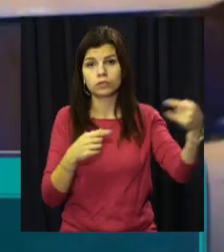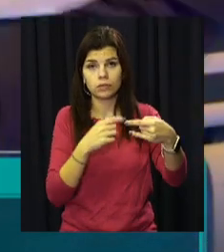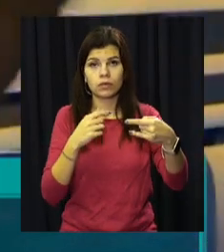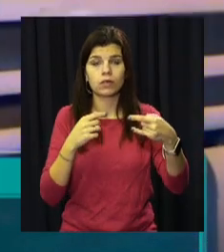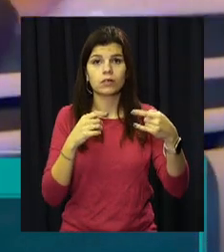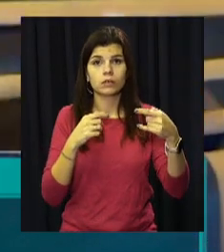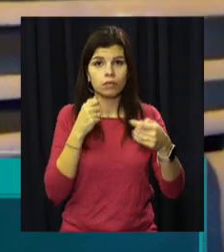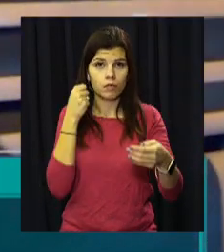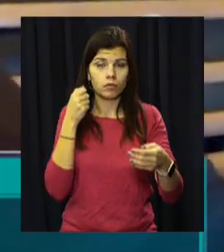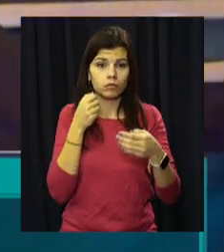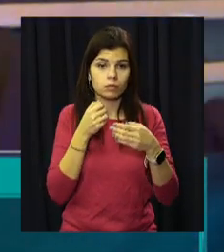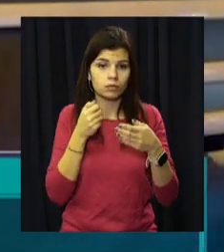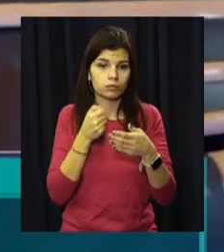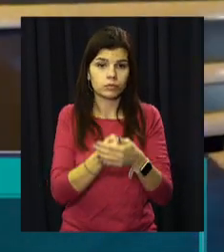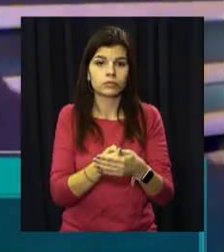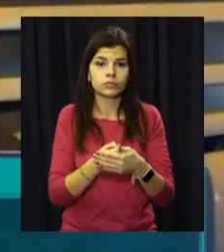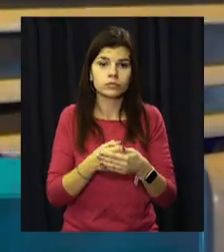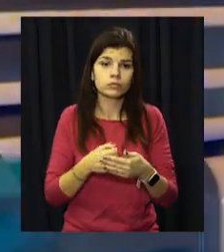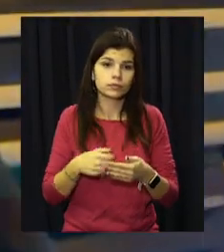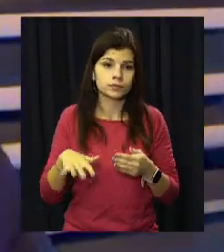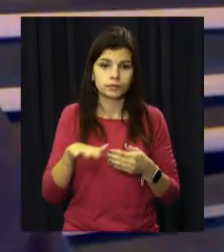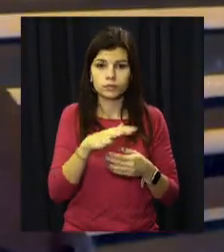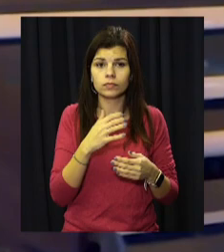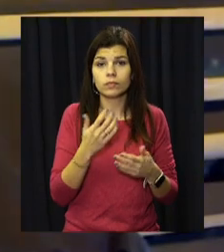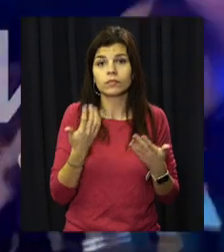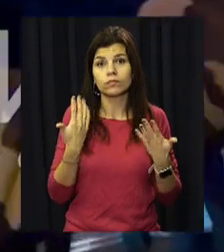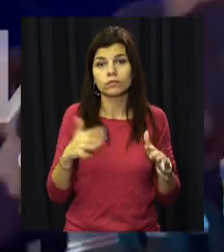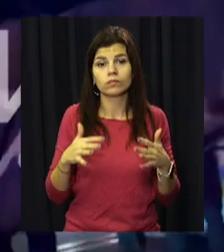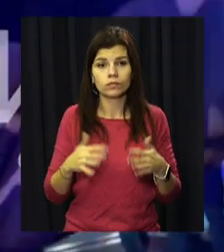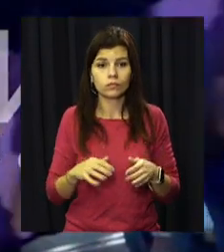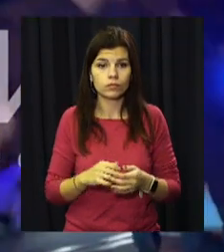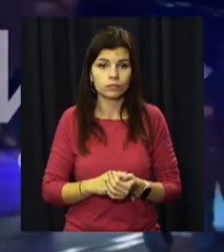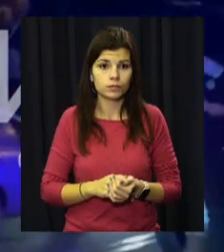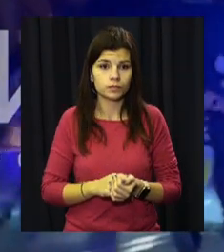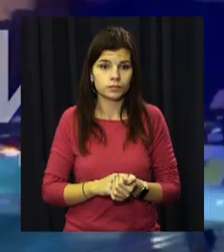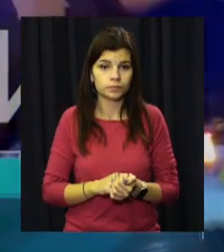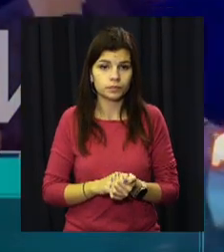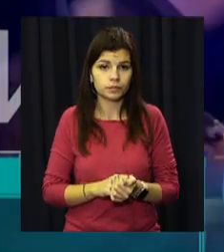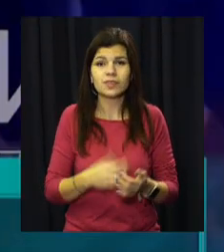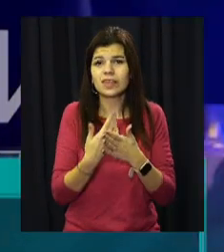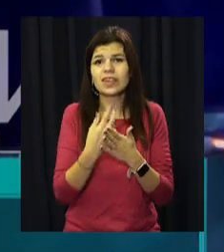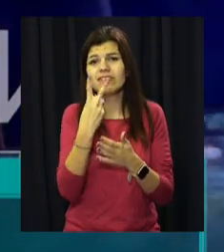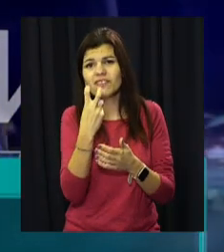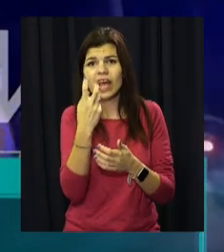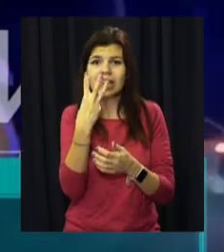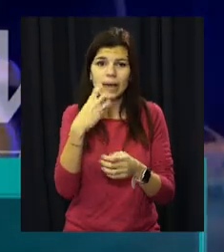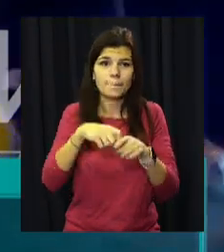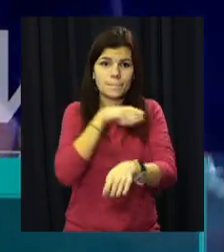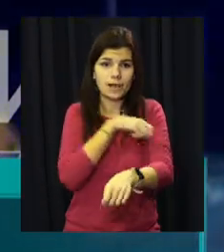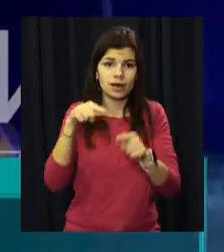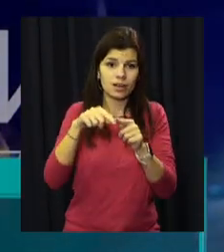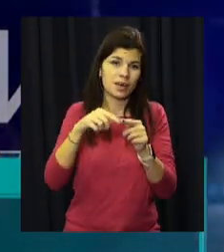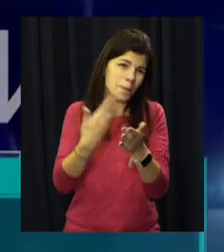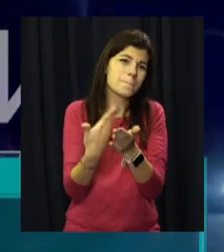направлению до вокзала, ударила их, полетели они сюда под колеса. Метров за 200, за 300 примерно отсюда.